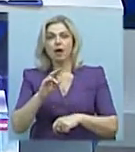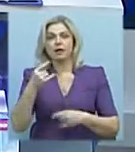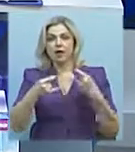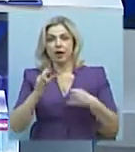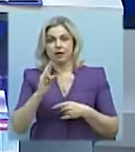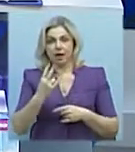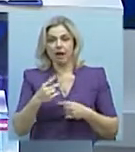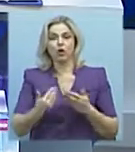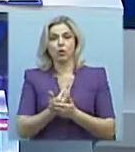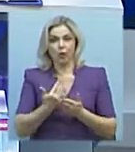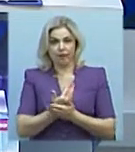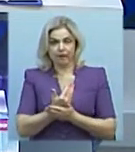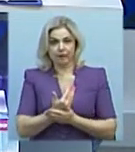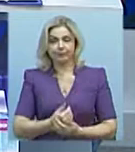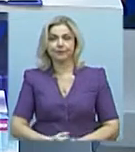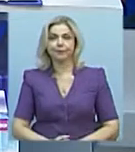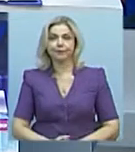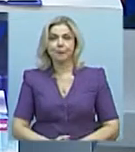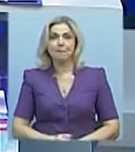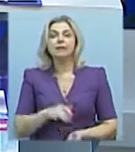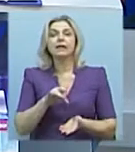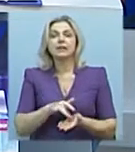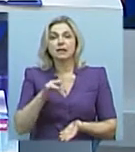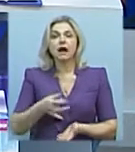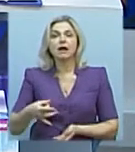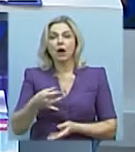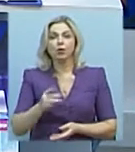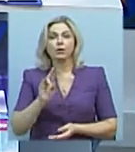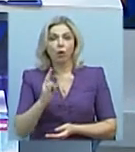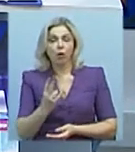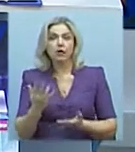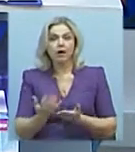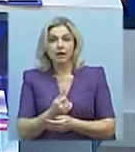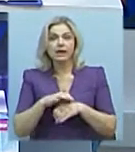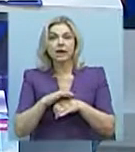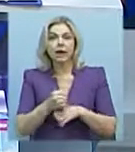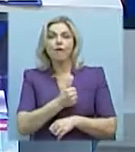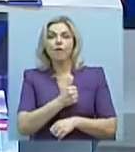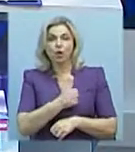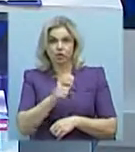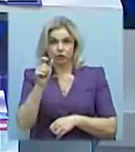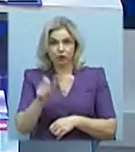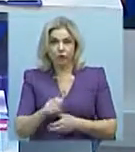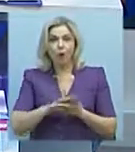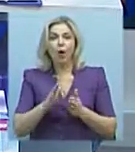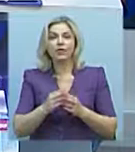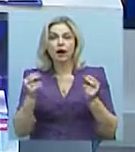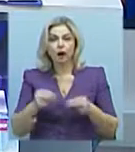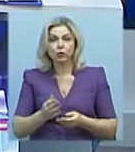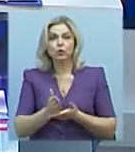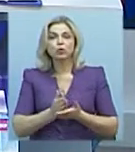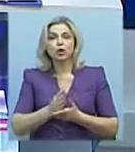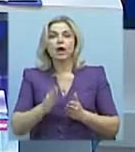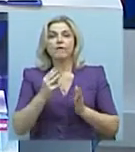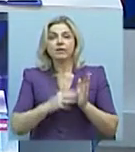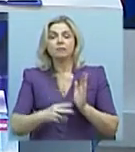наступному випуску новин. І у центральному районі Миколаєва знайдено тіло військового контрактника. Чоловік служив у